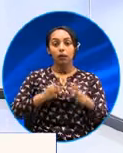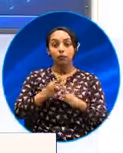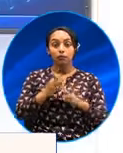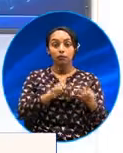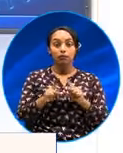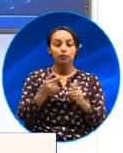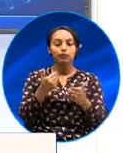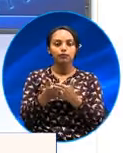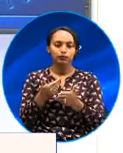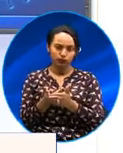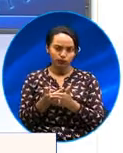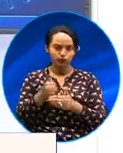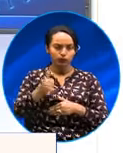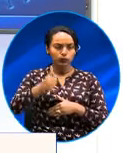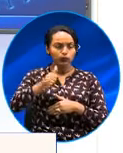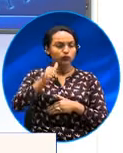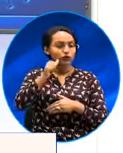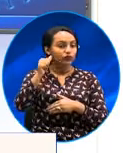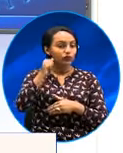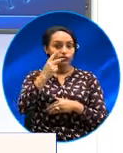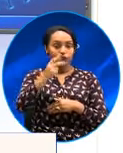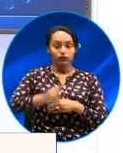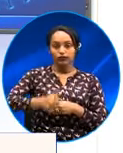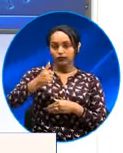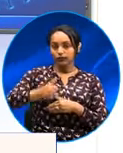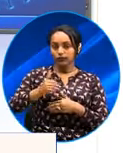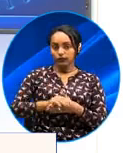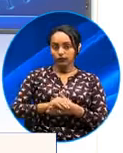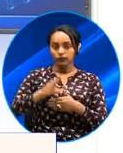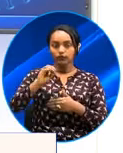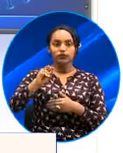ደግሞ የተከሰቱ ዋና ዋና በትላንትና ሁለት የታዩ ዋና ዋና